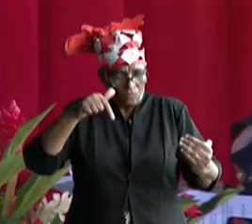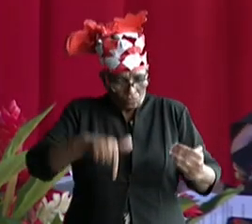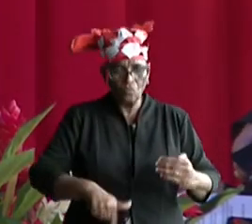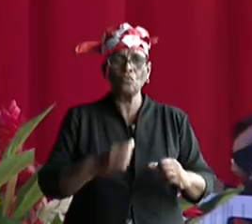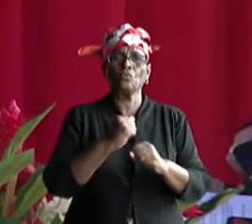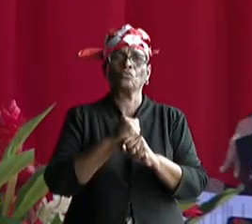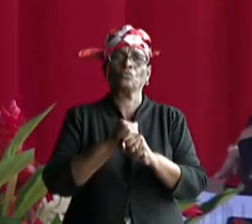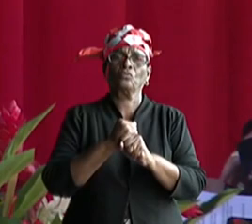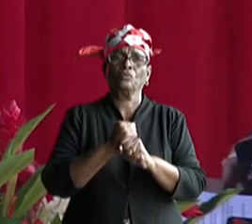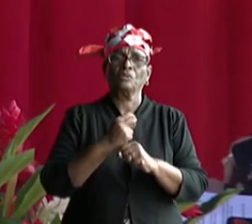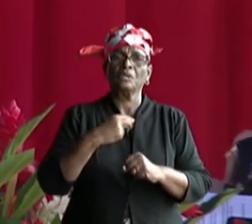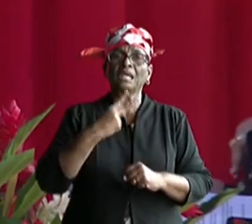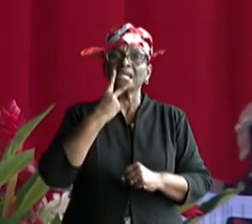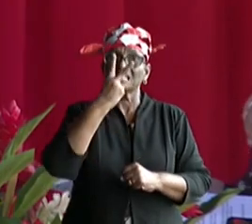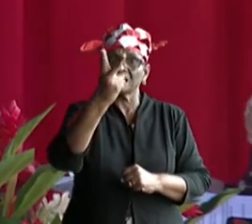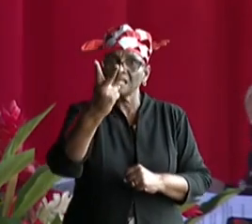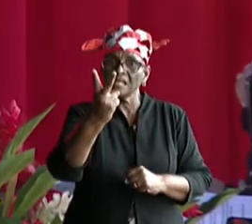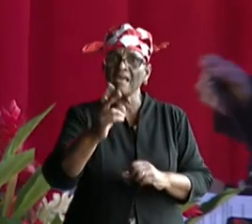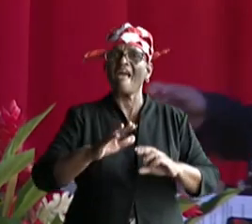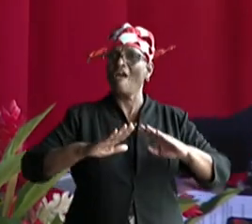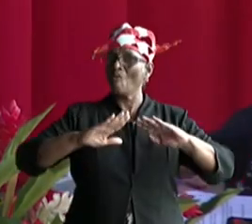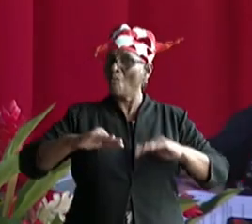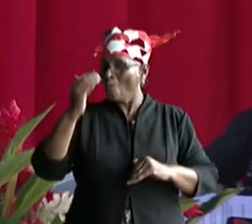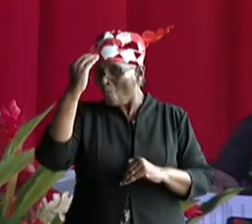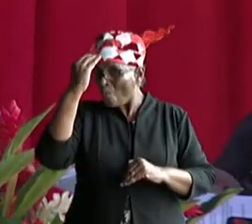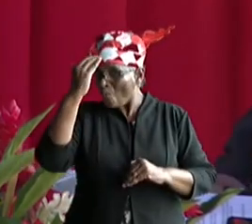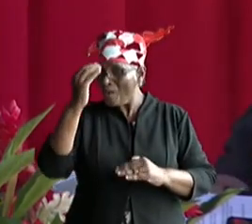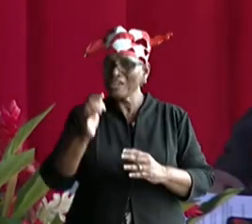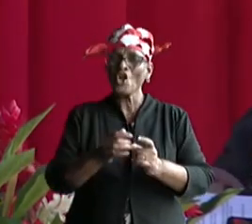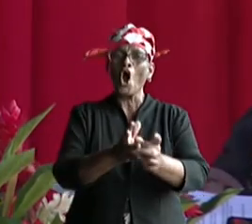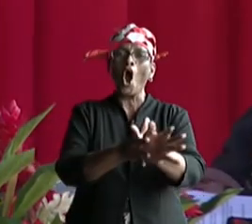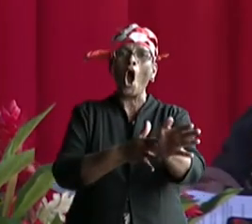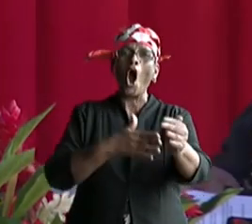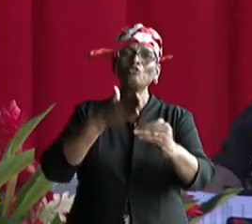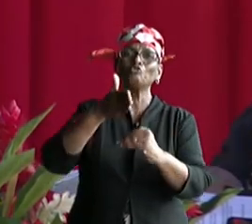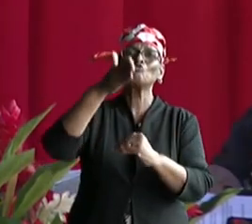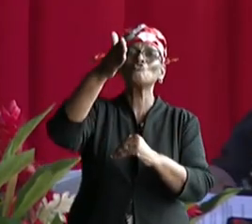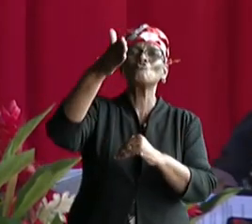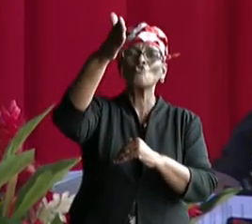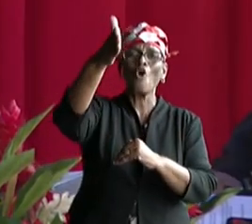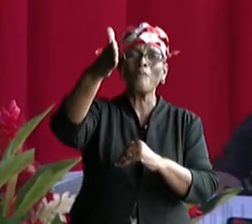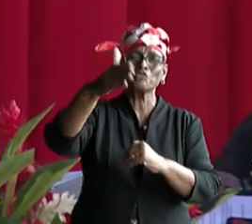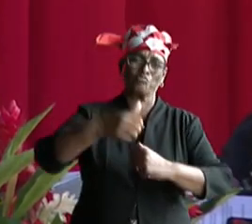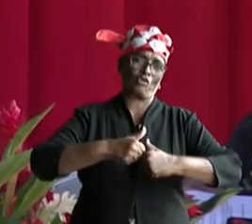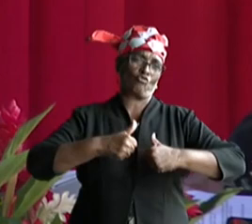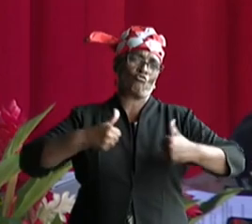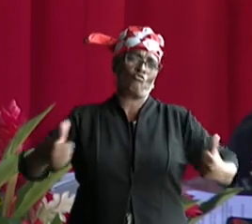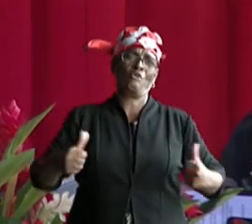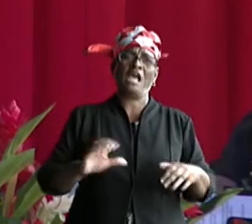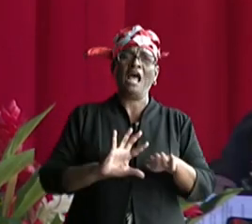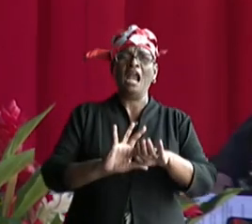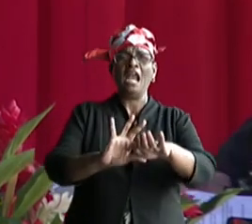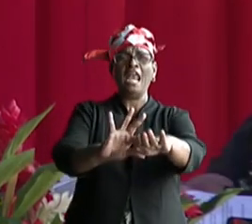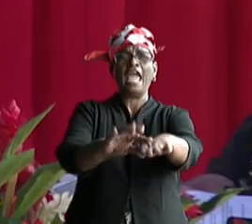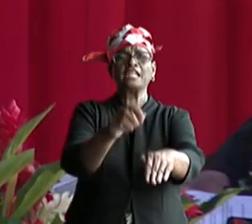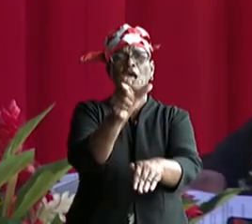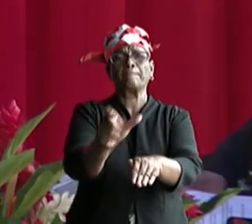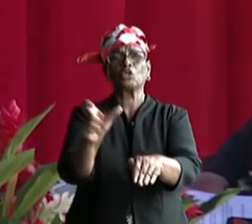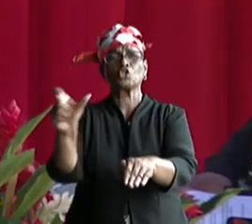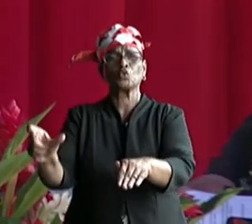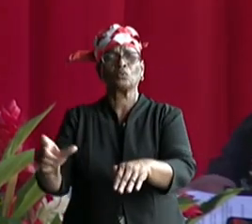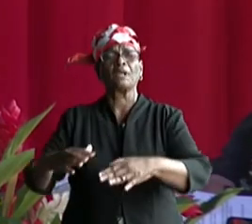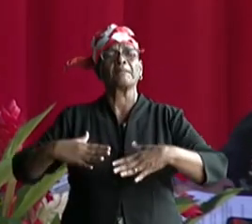en verwacht een gouden toekomst. Een welvarend land met integer leiderschap. Een land van eenheid